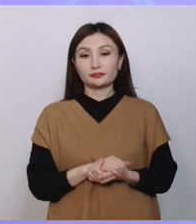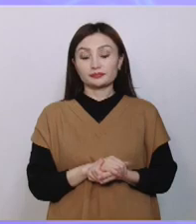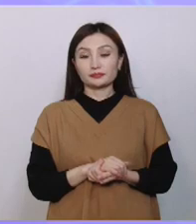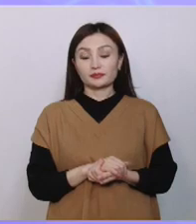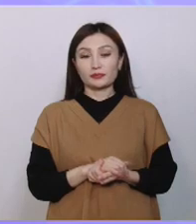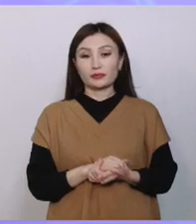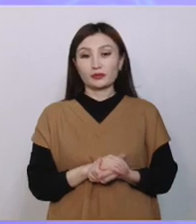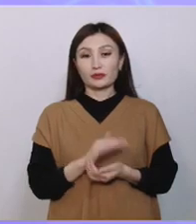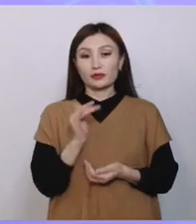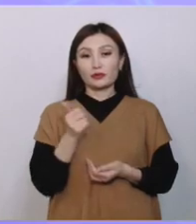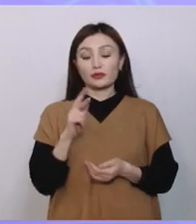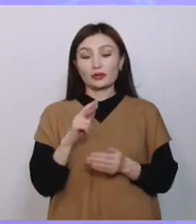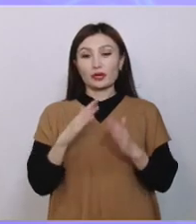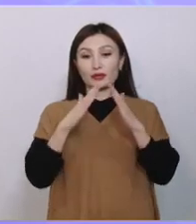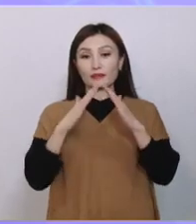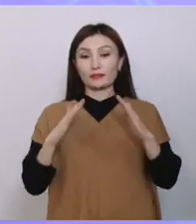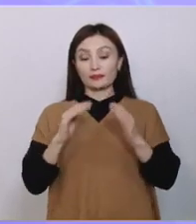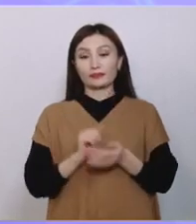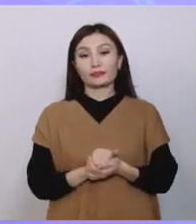Уя. Уя.